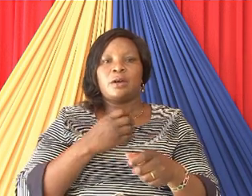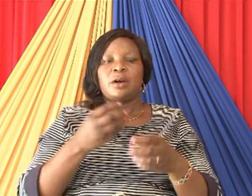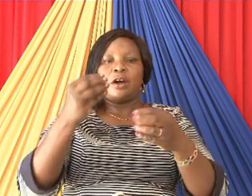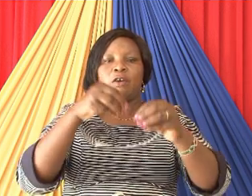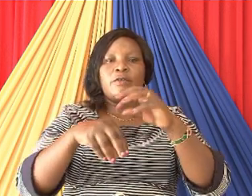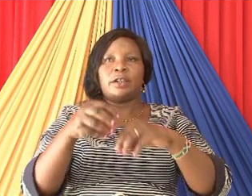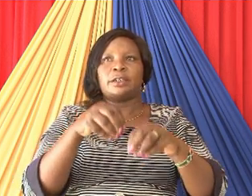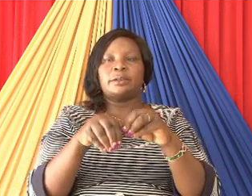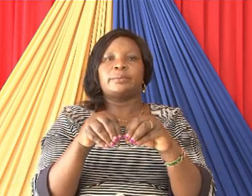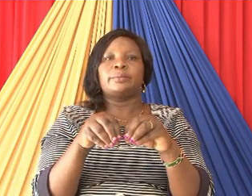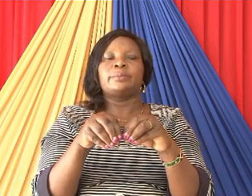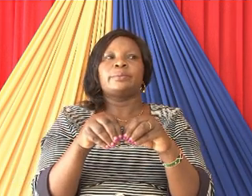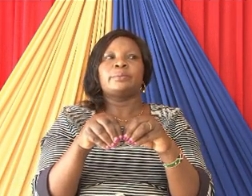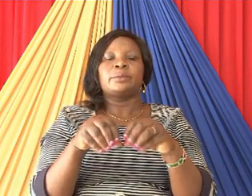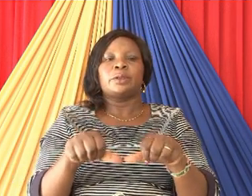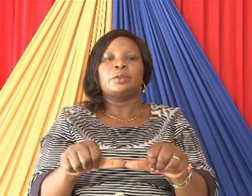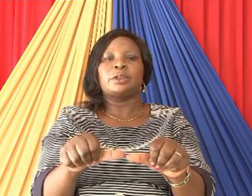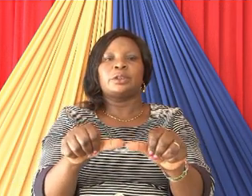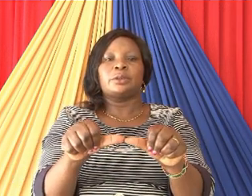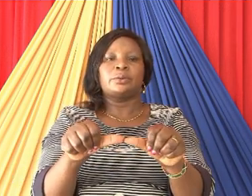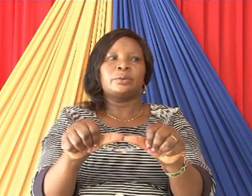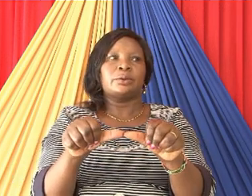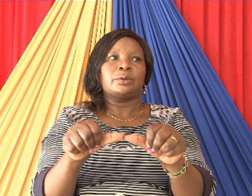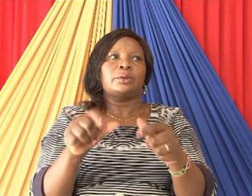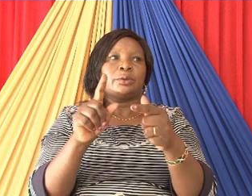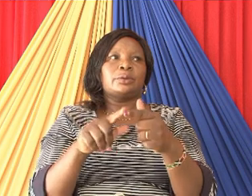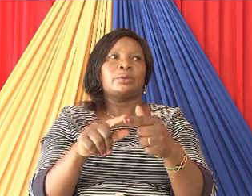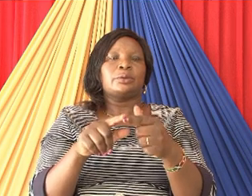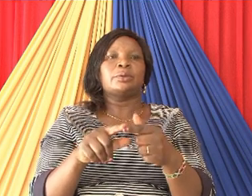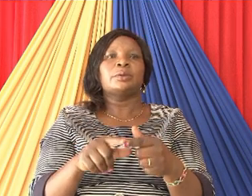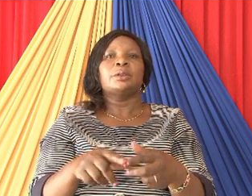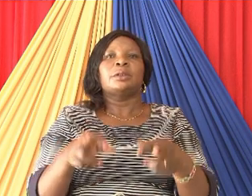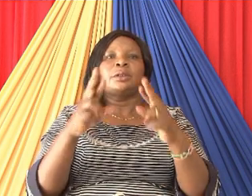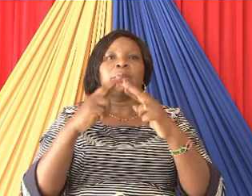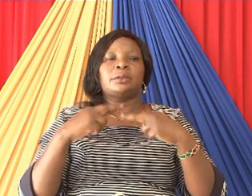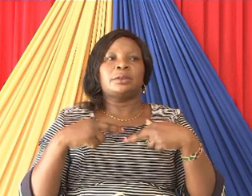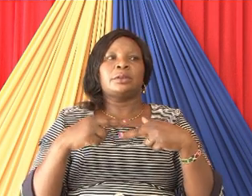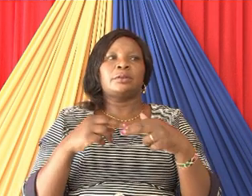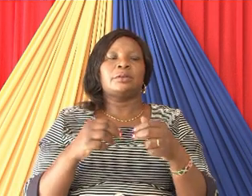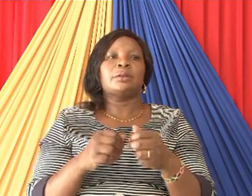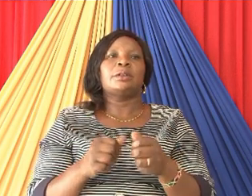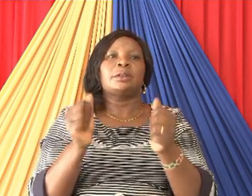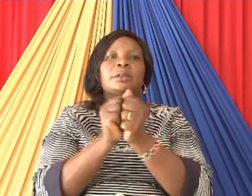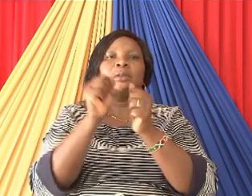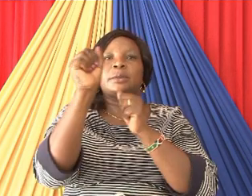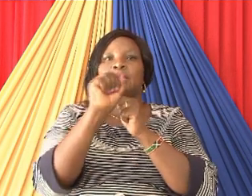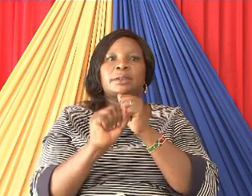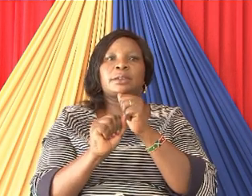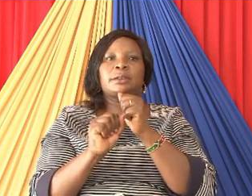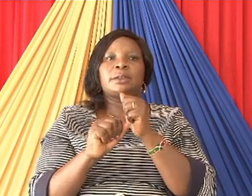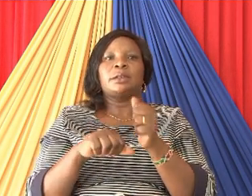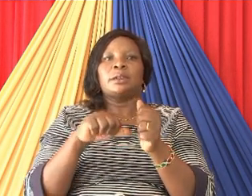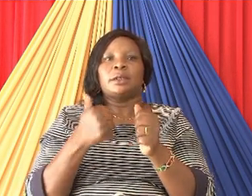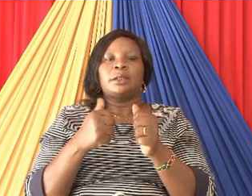offering zetu, tumeendelea kupokea tithe zenu vizuri, and we want to thank God. Kuna wale ambao wanaendelea